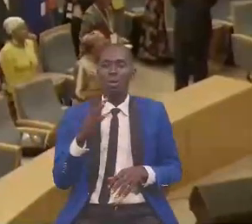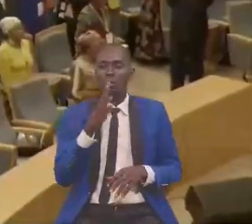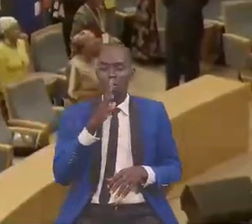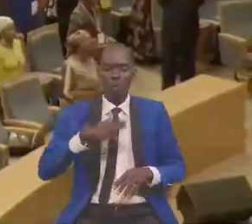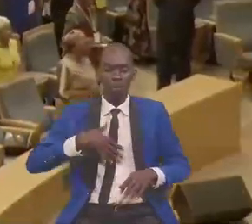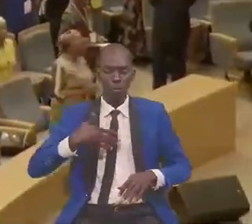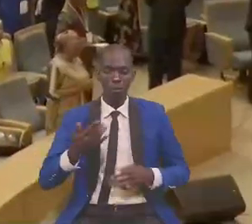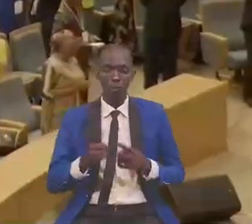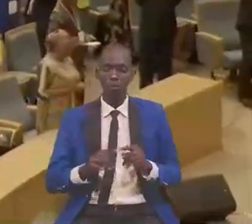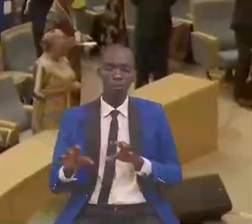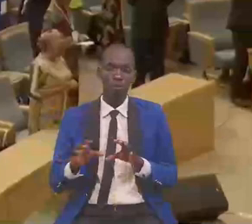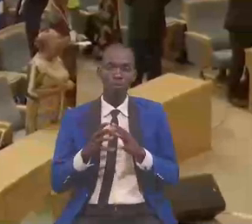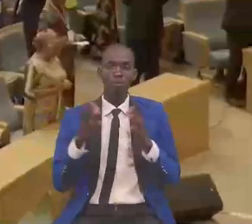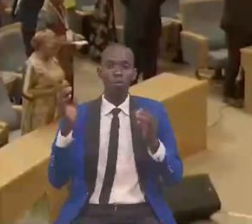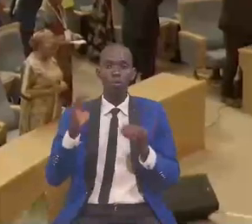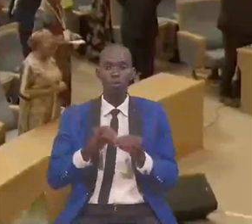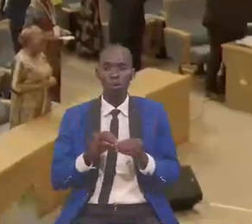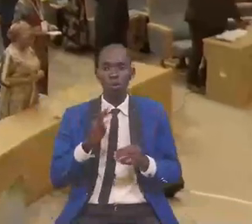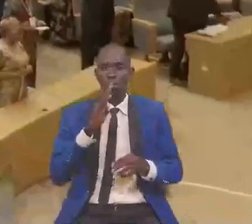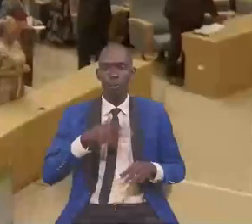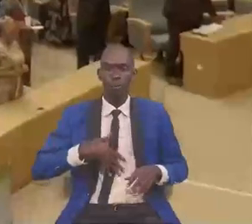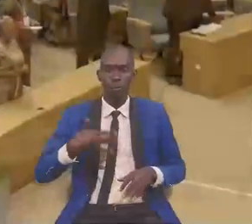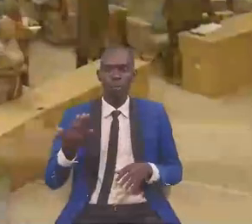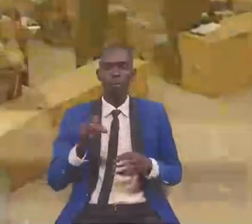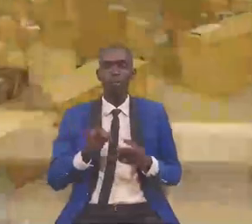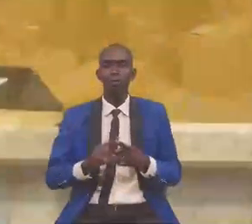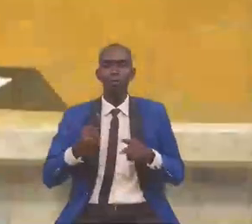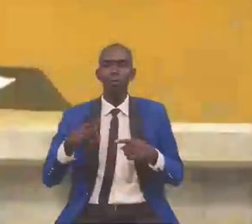Sois disposé à aller plus haut.